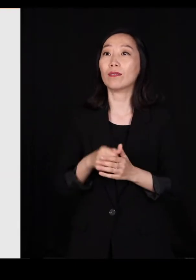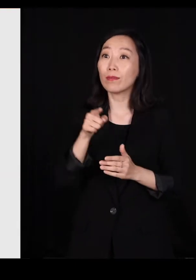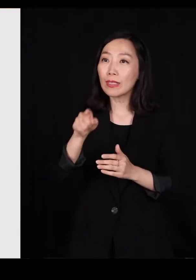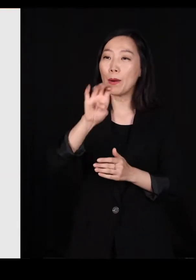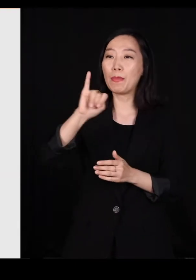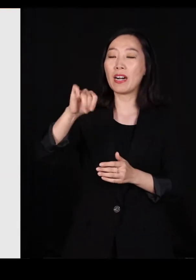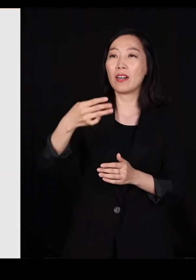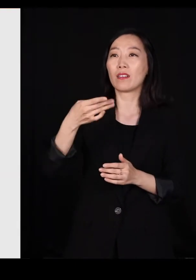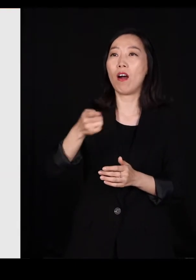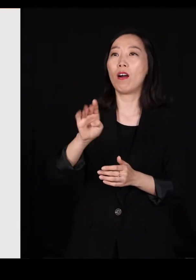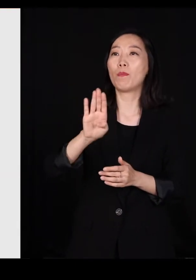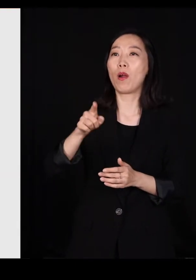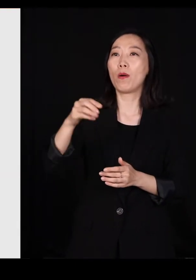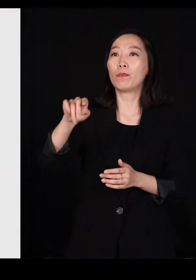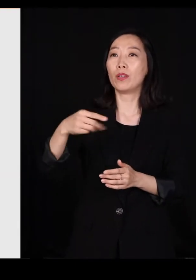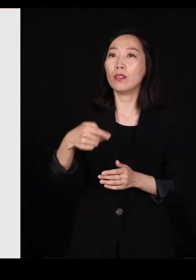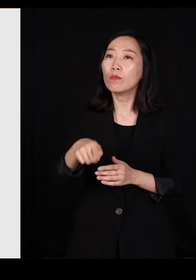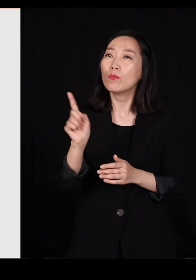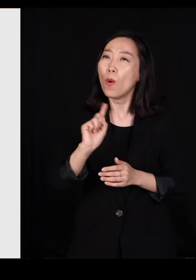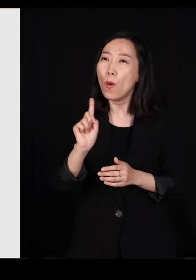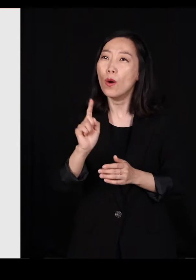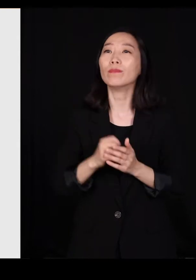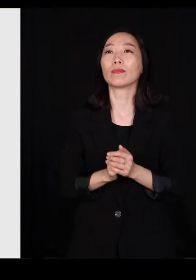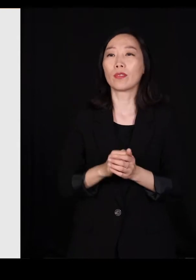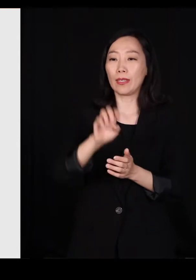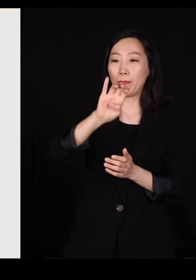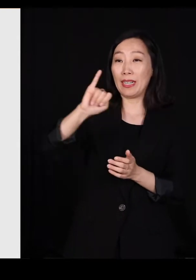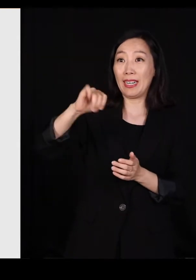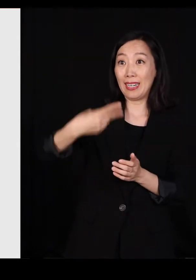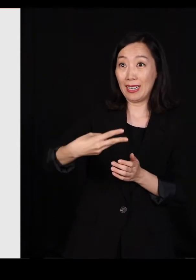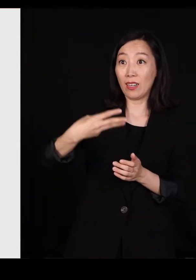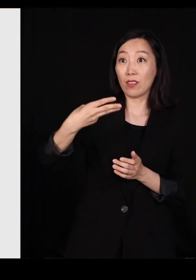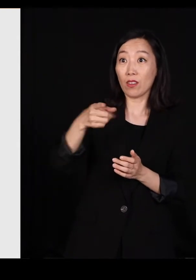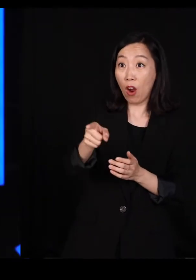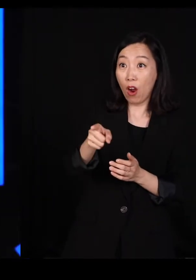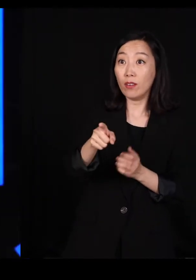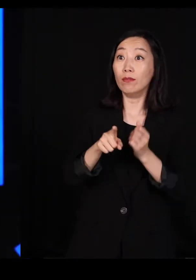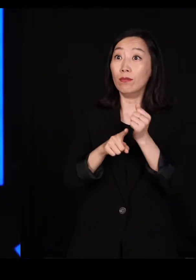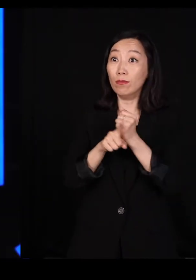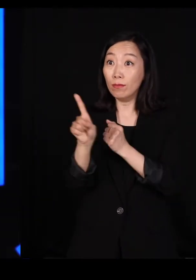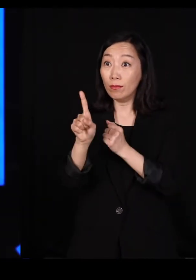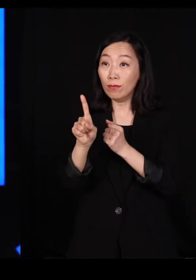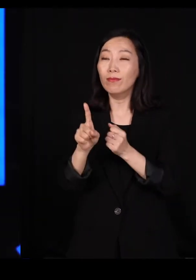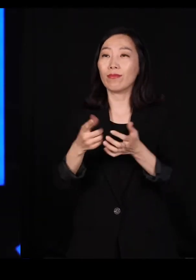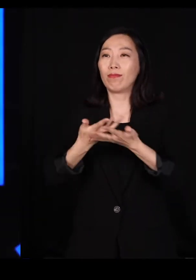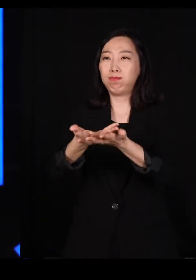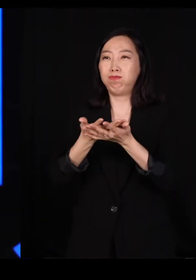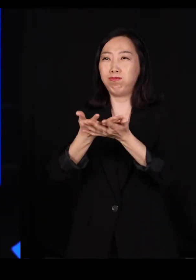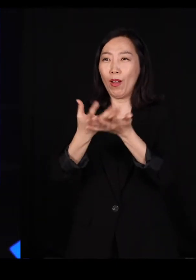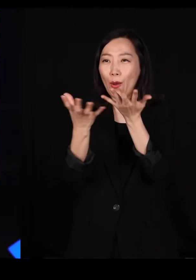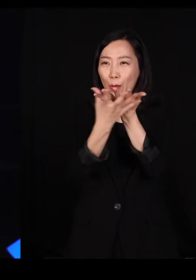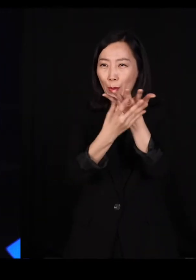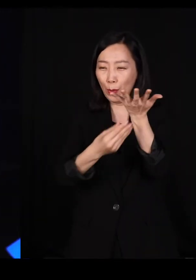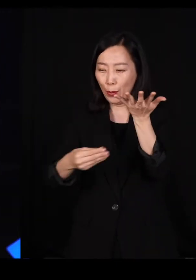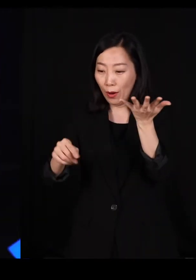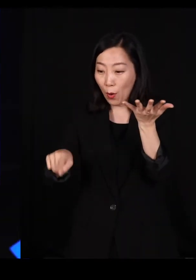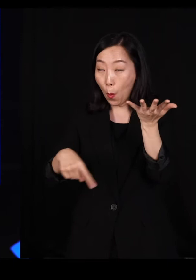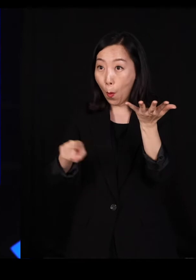필터 버블이라고 합니다. 어려운 말 같습니까? 단어는 쉽죠. 필터, 거르는 겁니다.